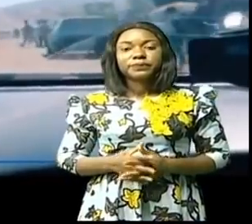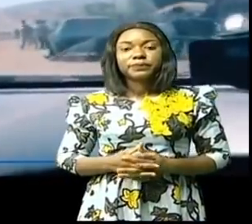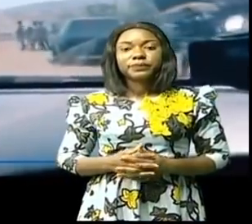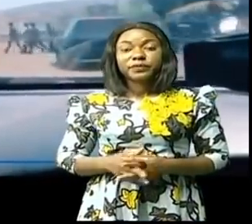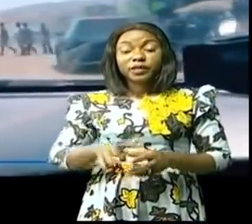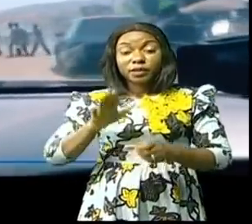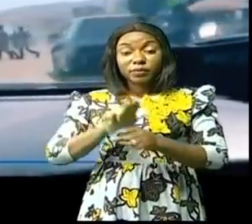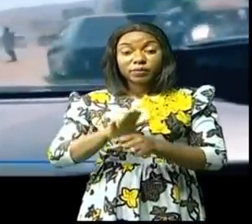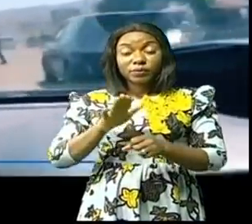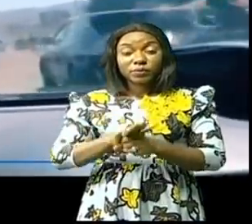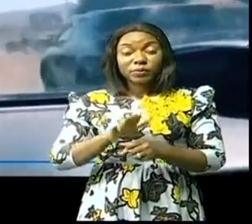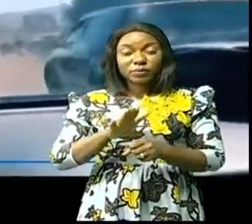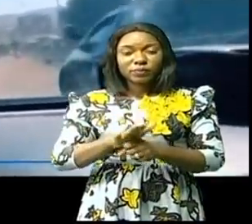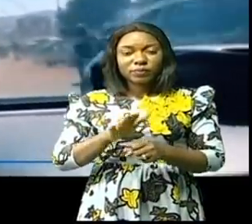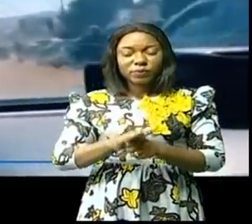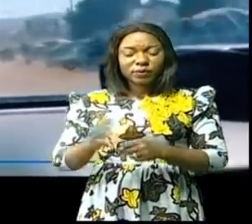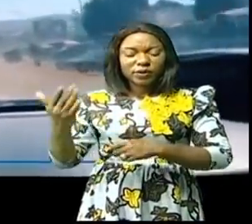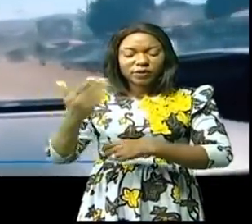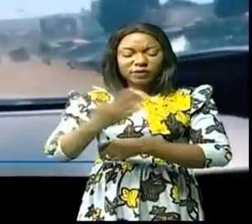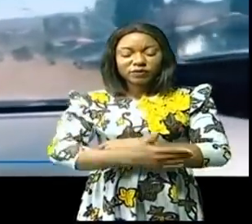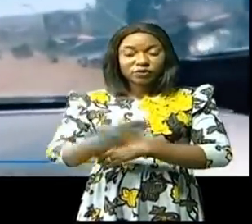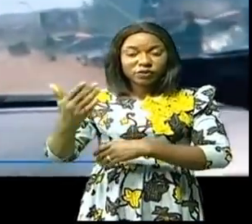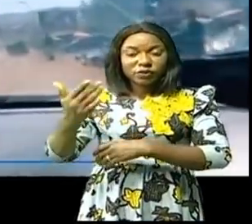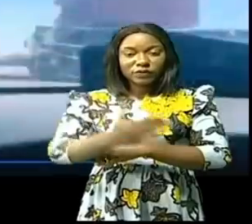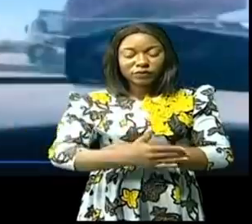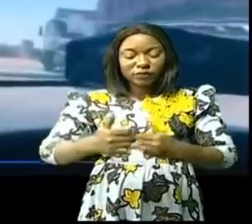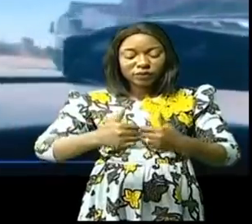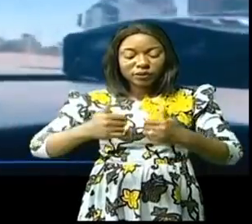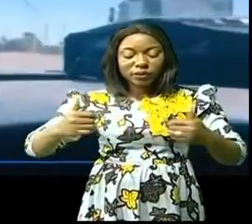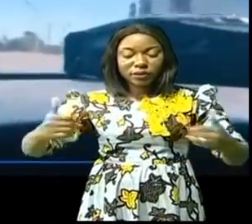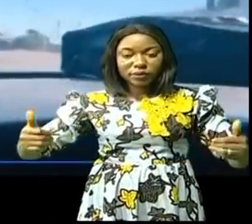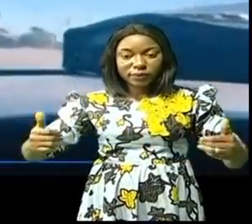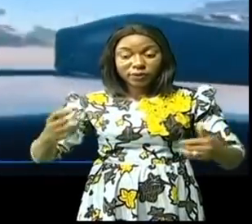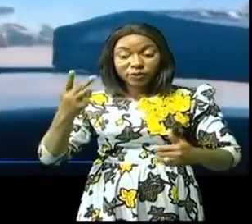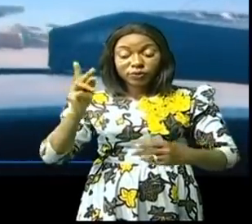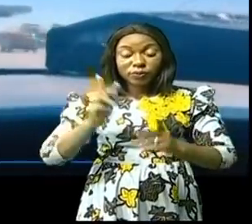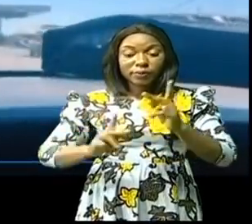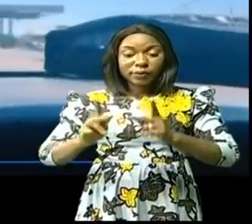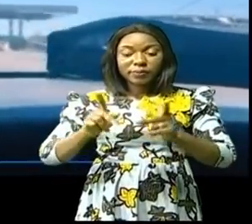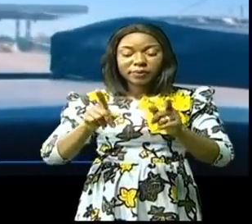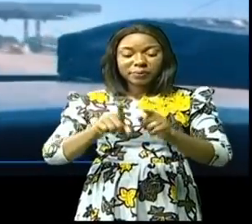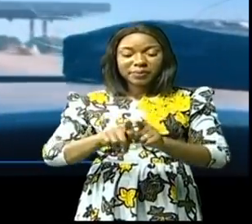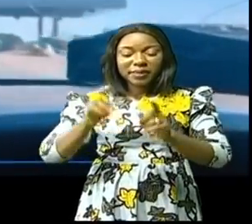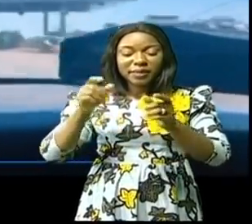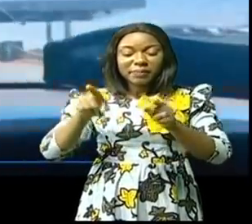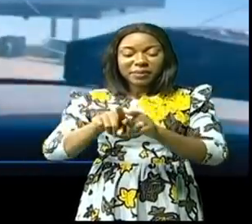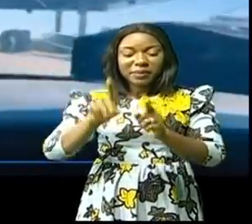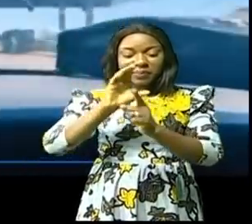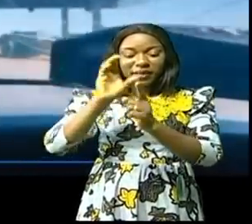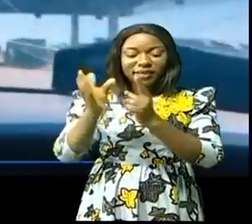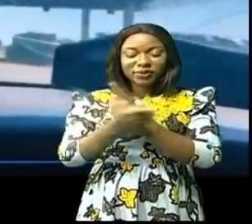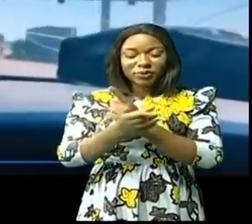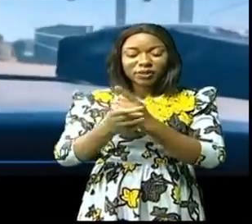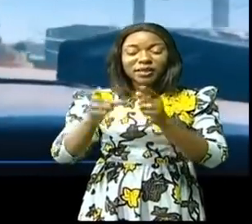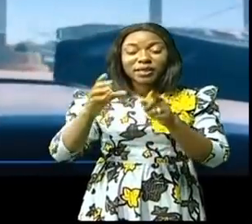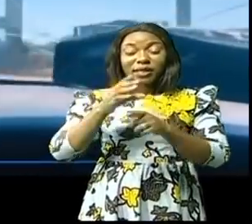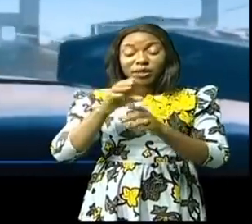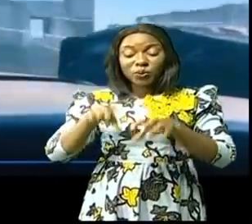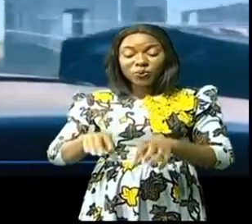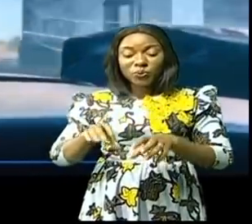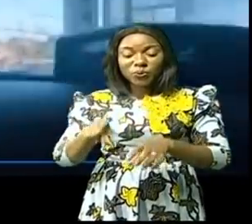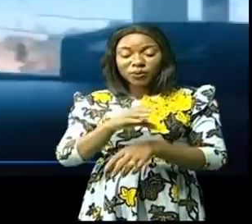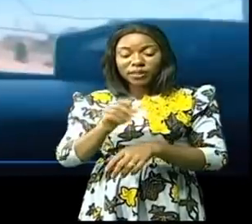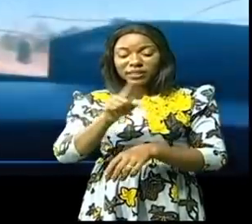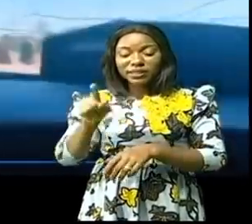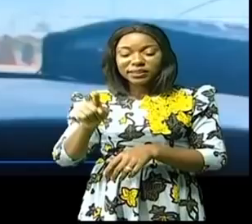Plusieurs milliers de kilomètres de frontières les séparent, un même peuple qui partage la même culture. La RDC et la Zambie mutualisent